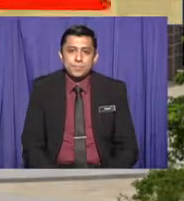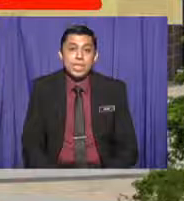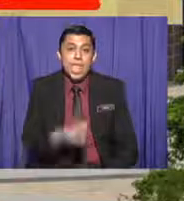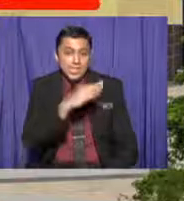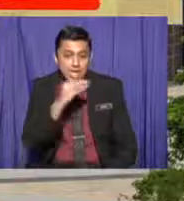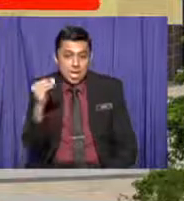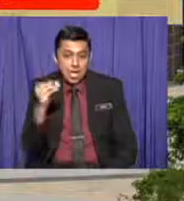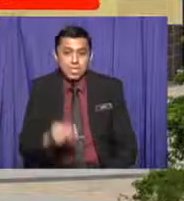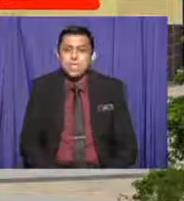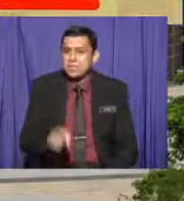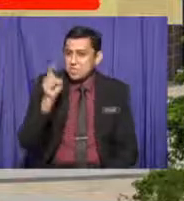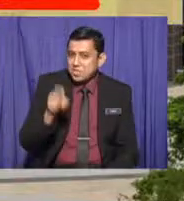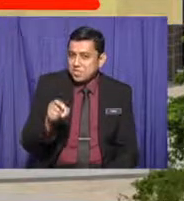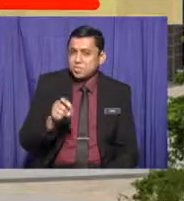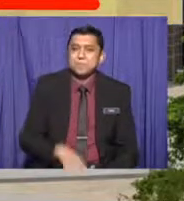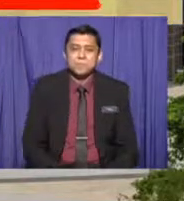dan semestinya